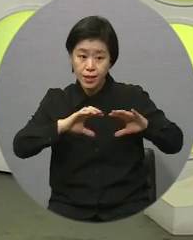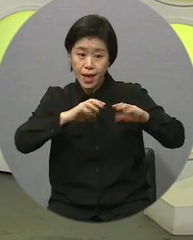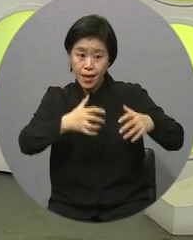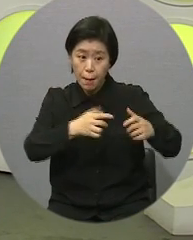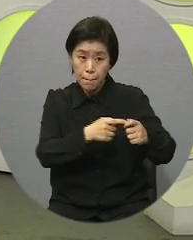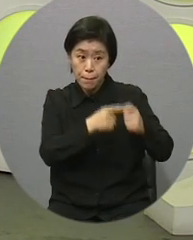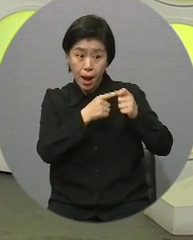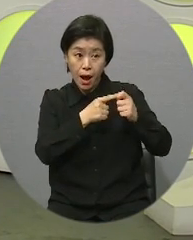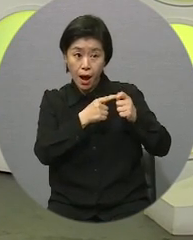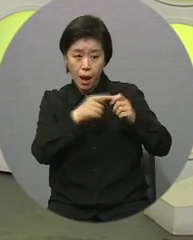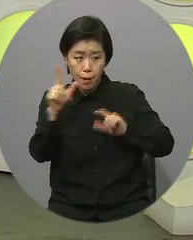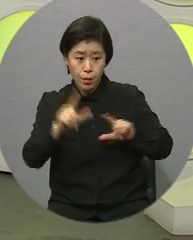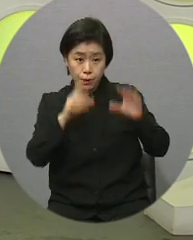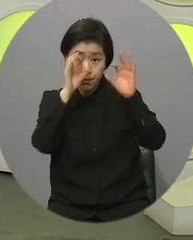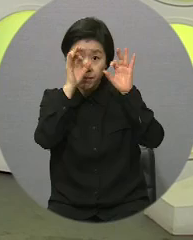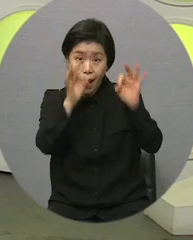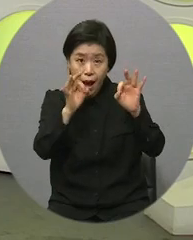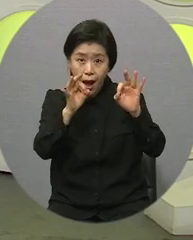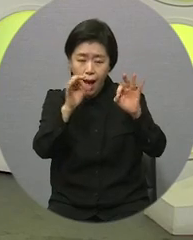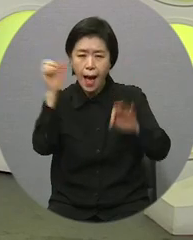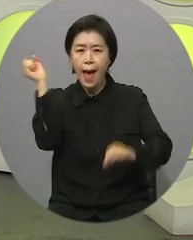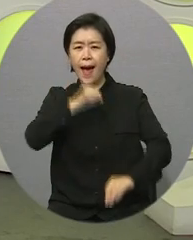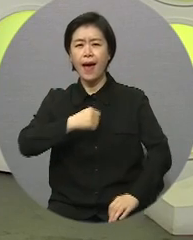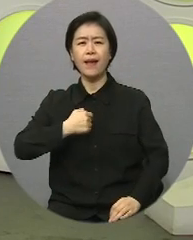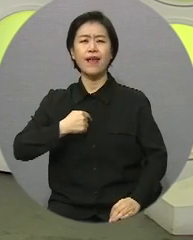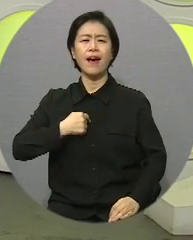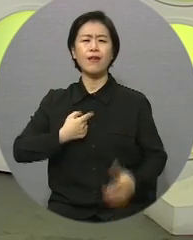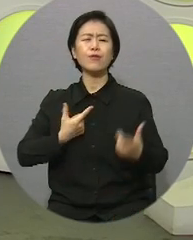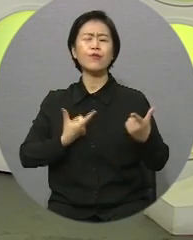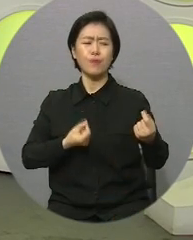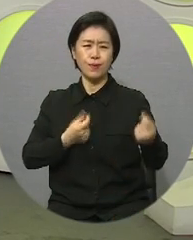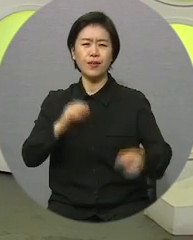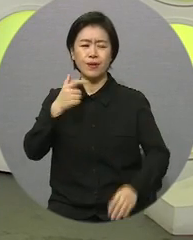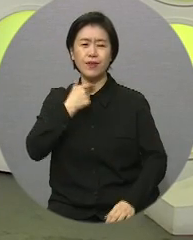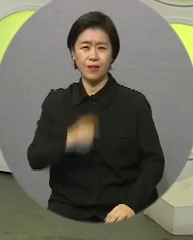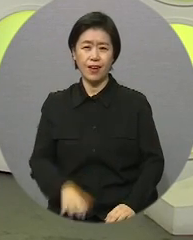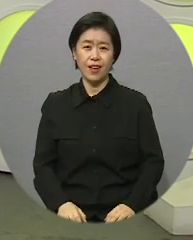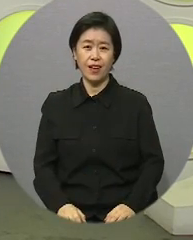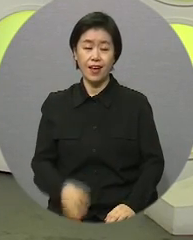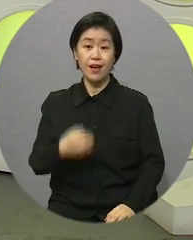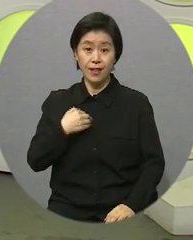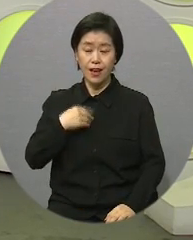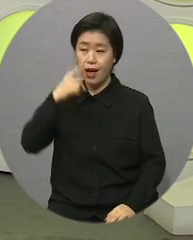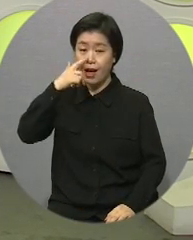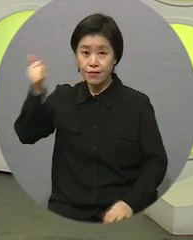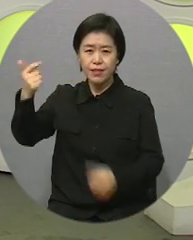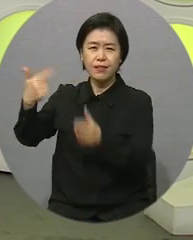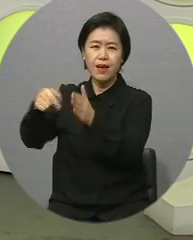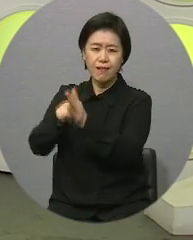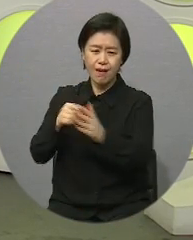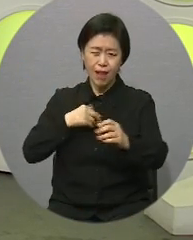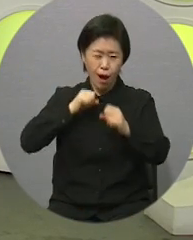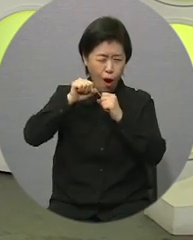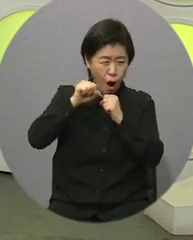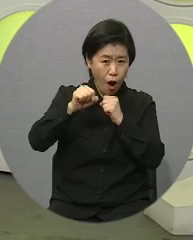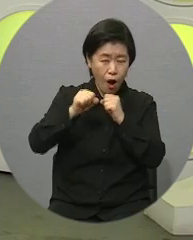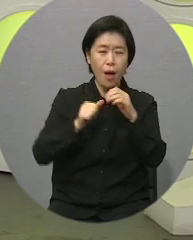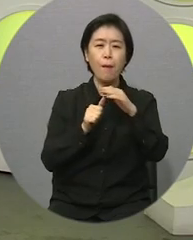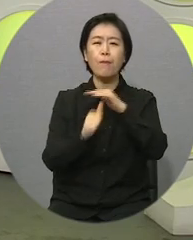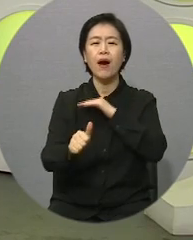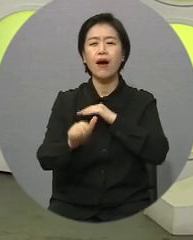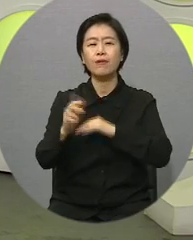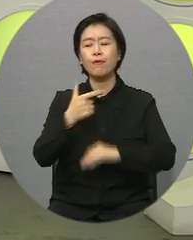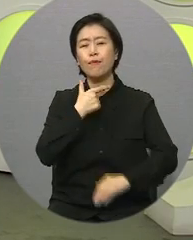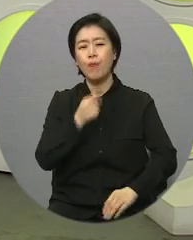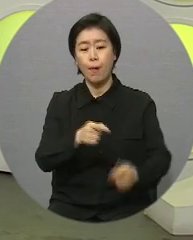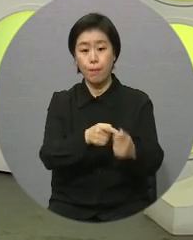카퍼레이드를 보고네 아 나도 열심히 운동해서 아버지 묘지의 참편 벨트를 갖다 놔야 되겠다 그러고